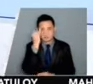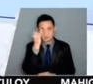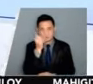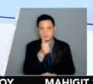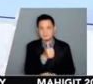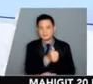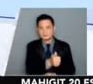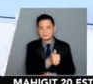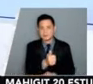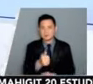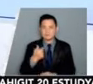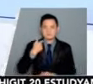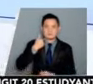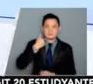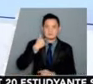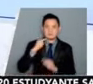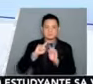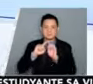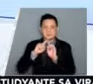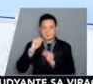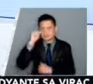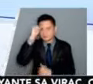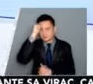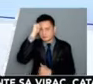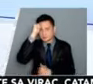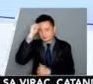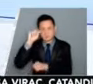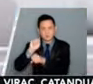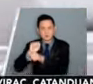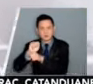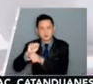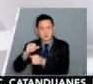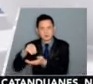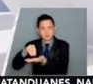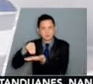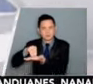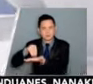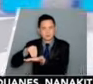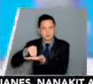pautang. Balita natin ni Jomar Presto, exclusive.